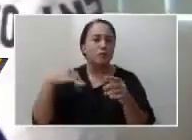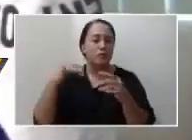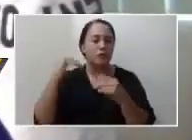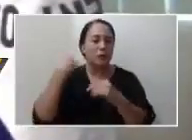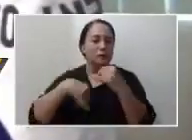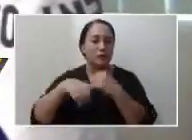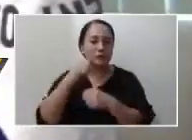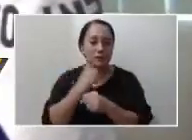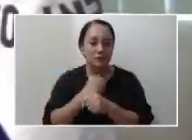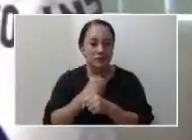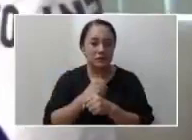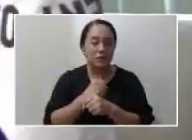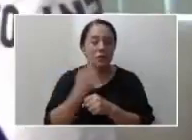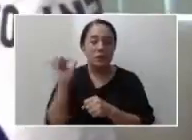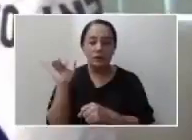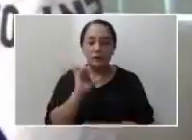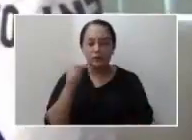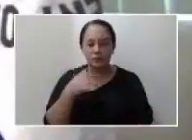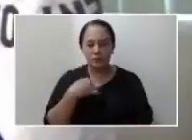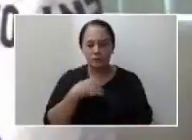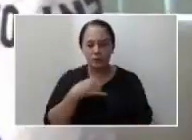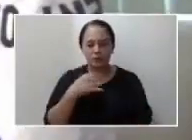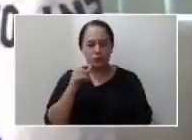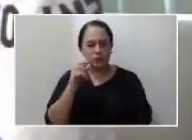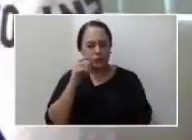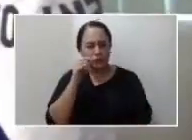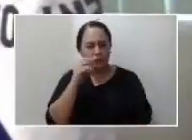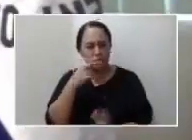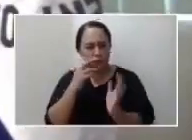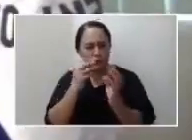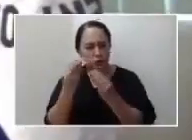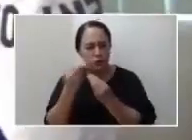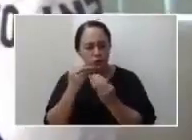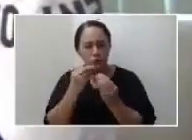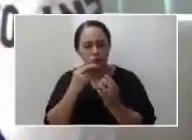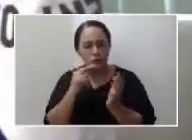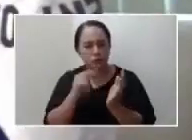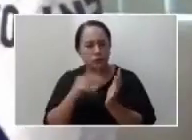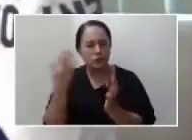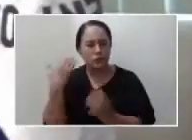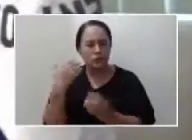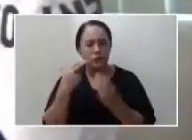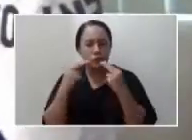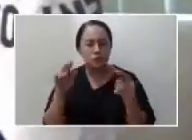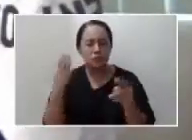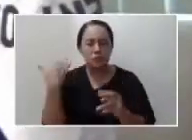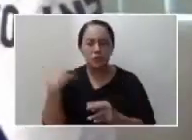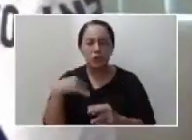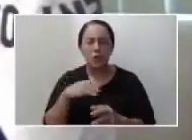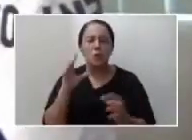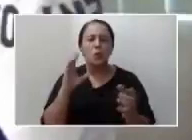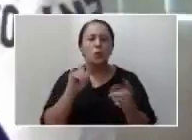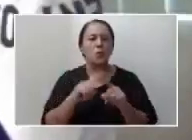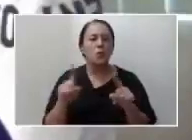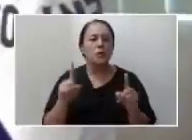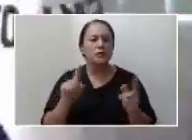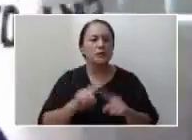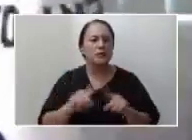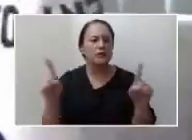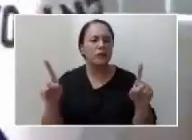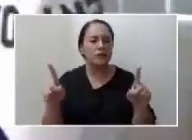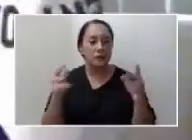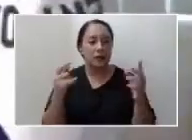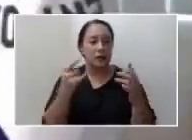ay phreatic yung magmatic eruption po ito. Kung magma lang, ang bagong material lang ang nilalabas, ay magmatic eruption ang